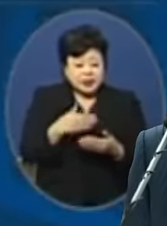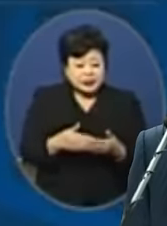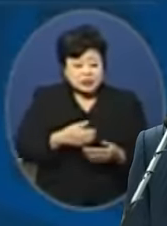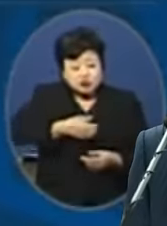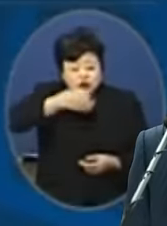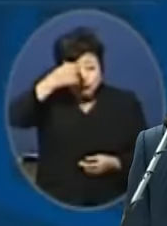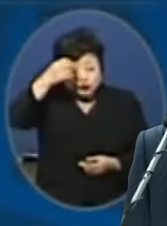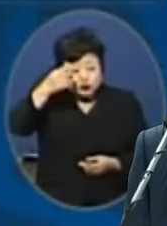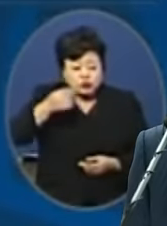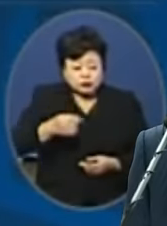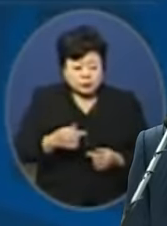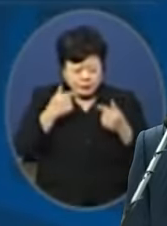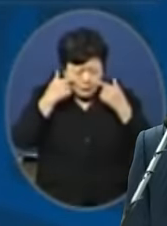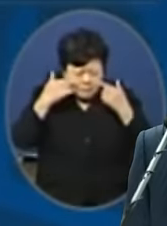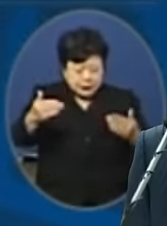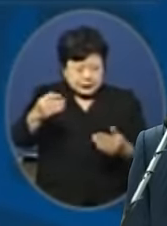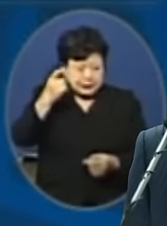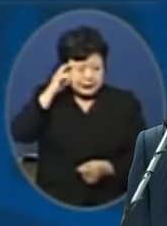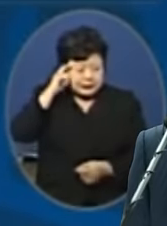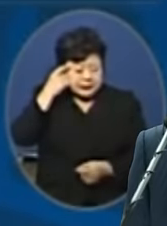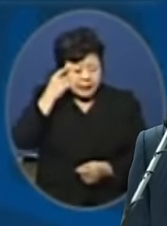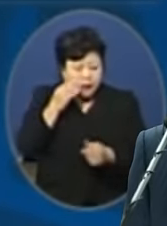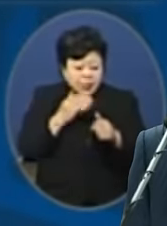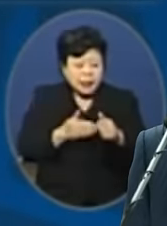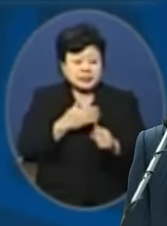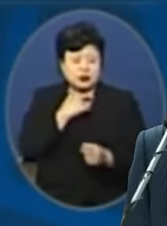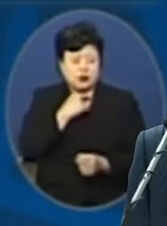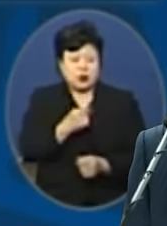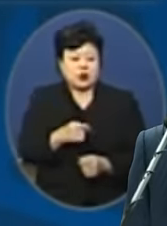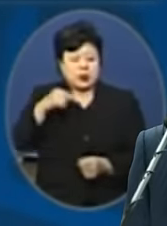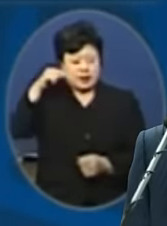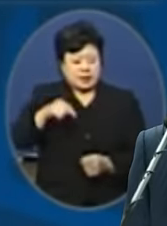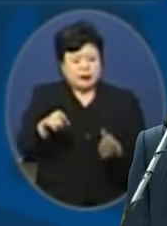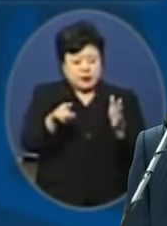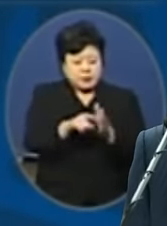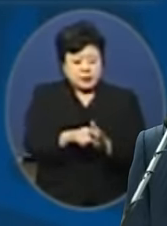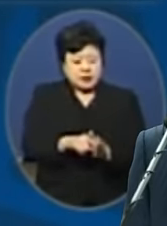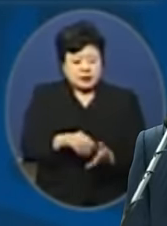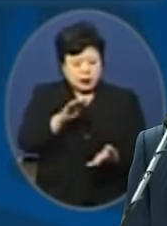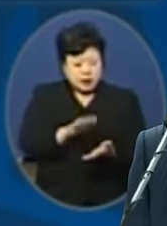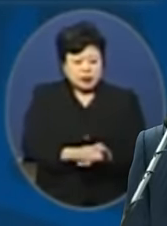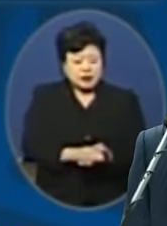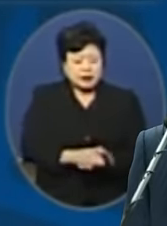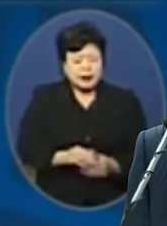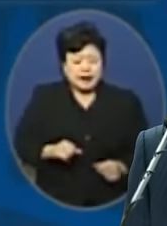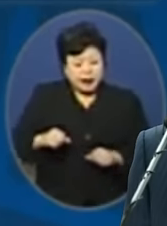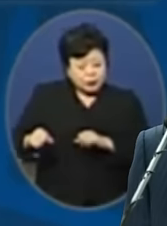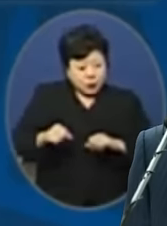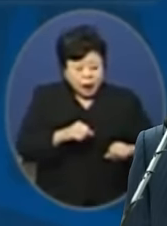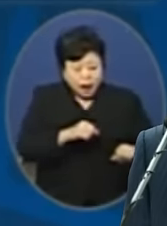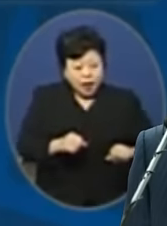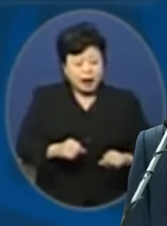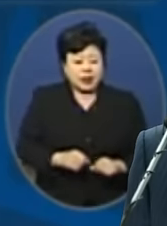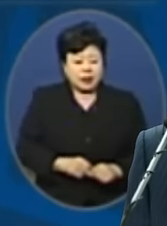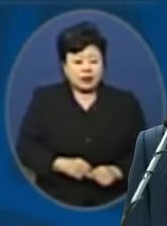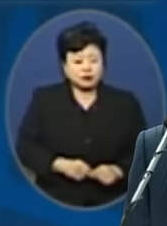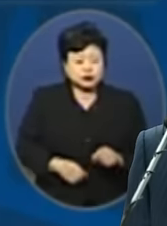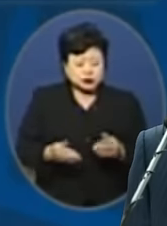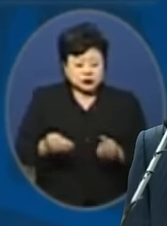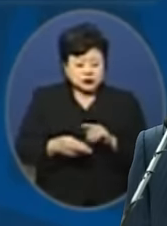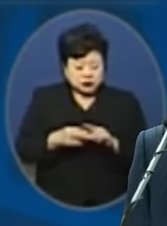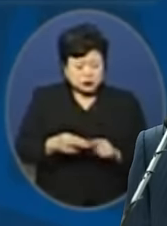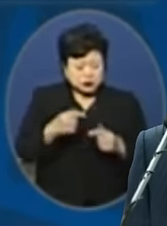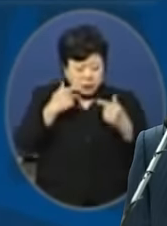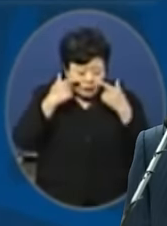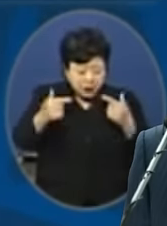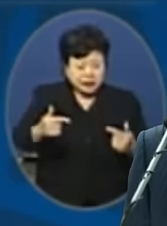꿈을 생생하게 상상하고 간절히 바라며 깊이 믿고 열의를 다해서 행동하면 그것이 무슨 일이든지